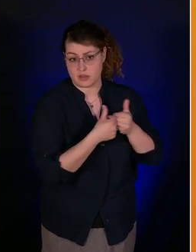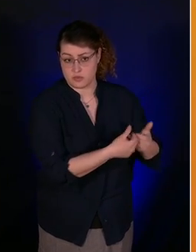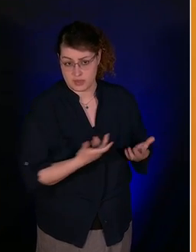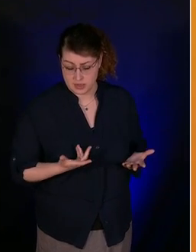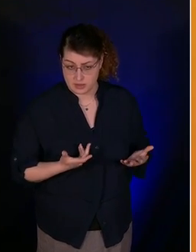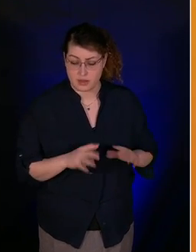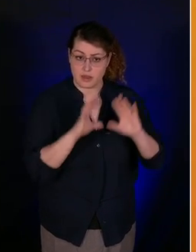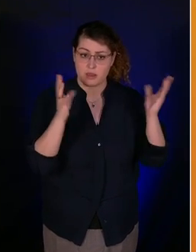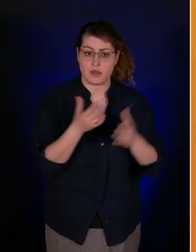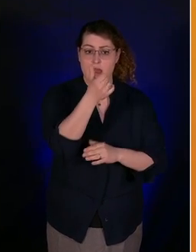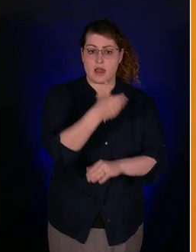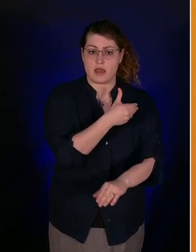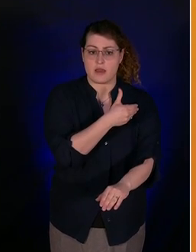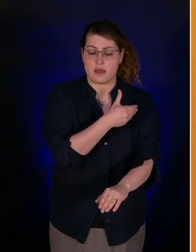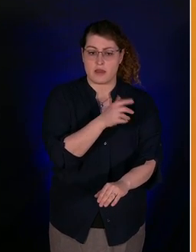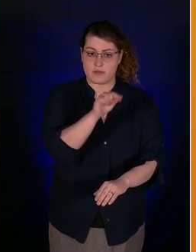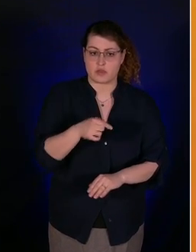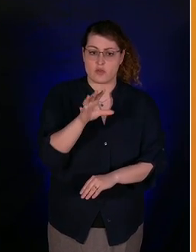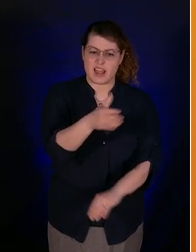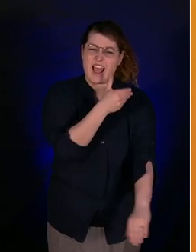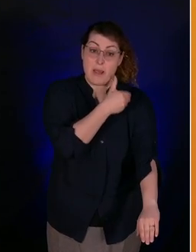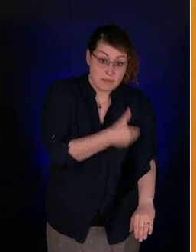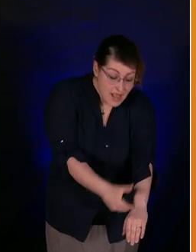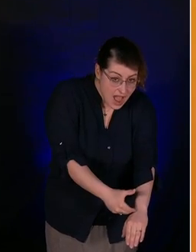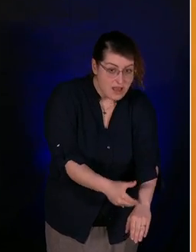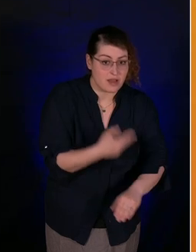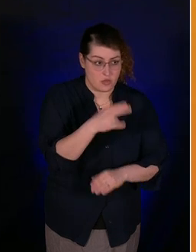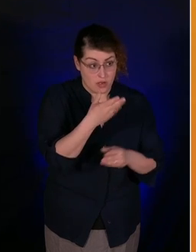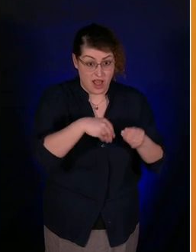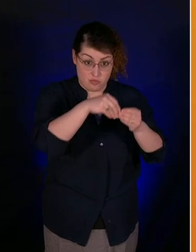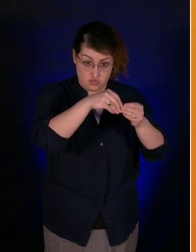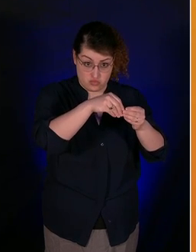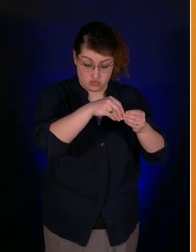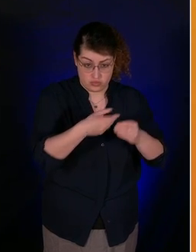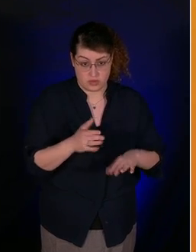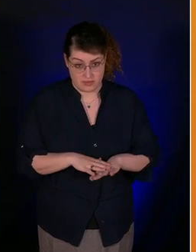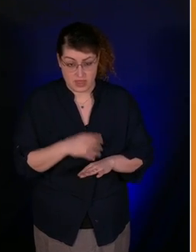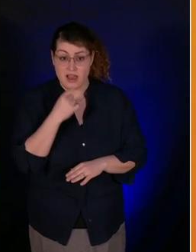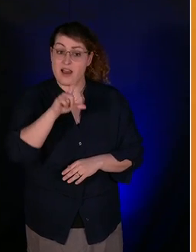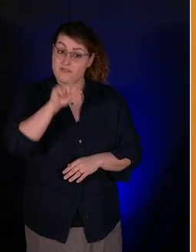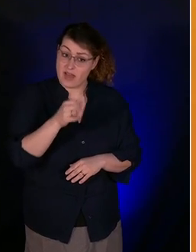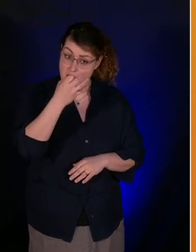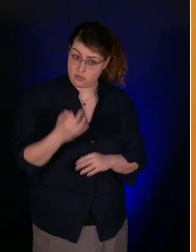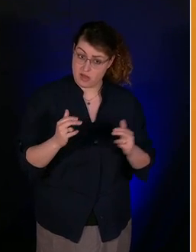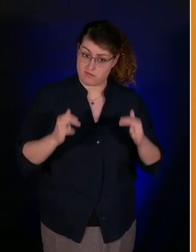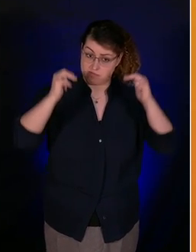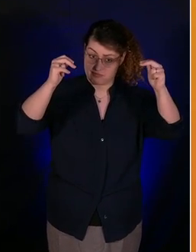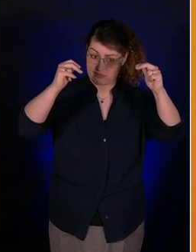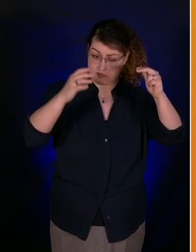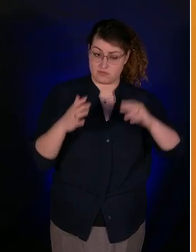1,5 million de milliards de surcoûts, le ministre Braun cède donc 20% d'augmentation du plafond fixé